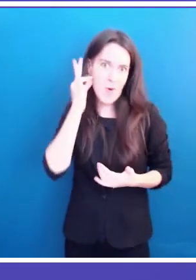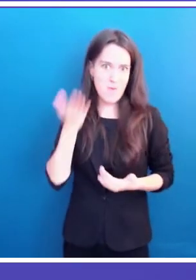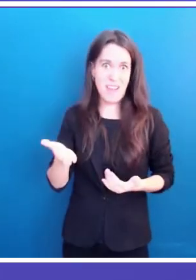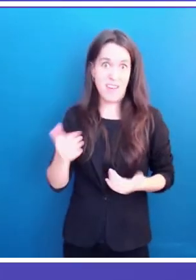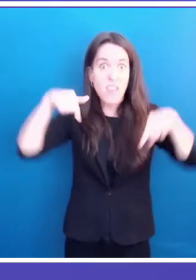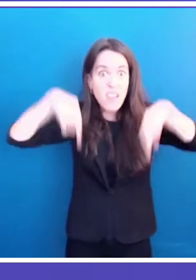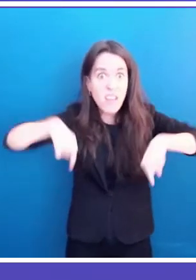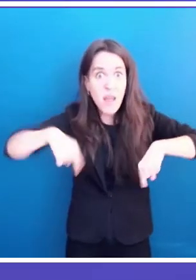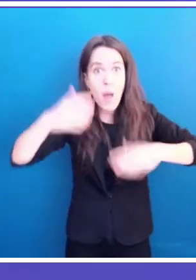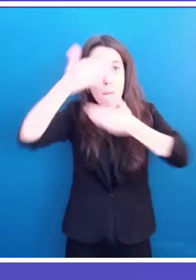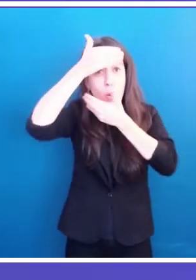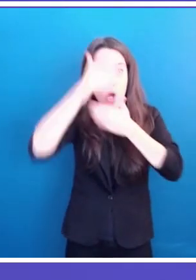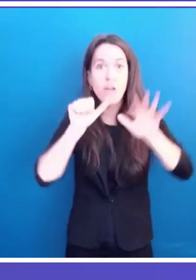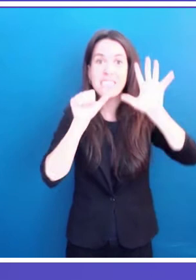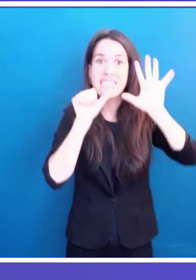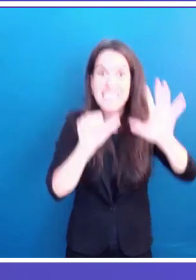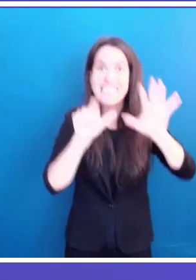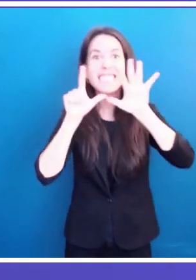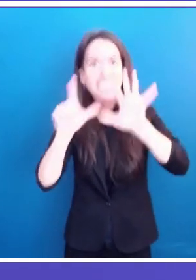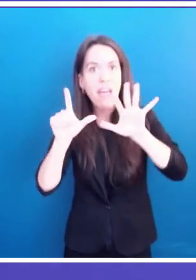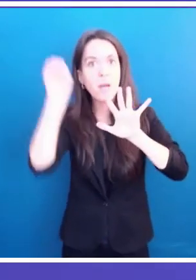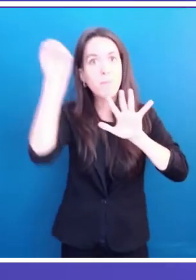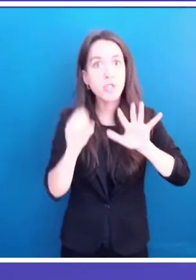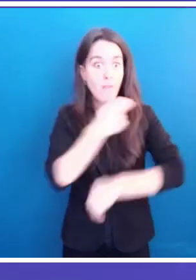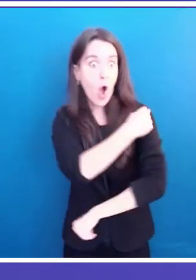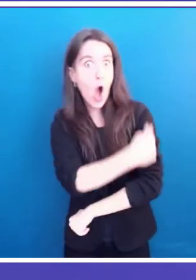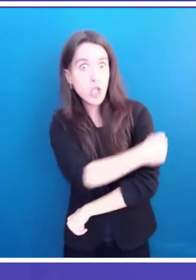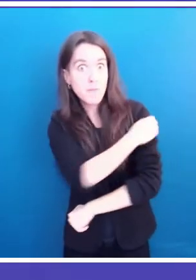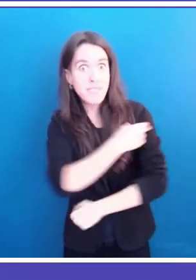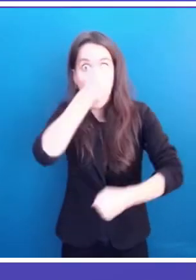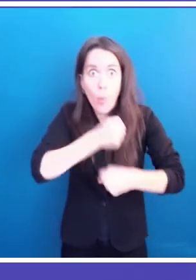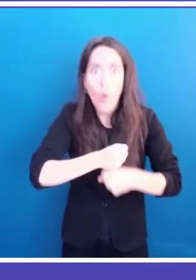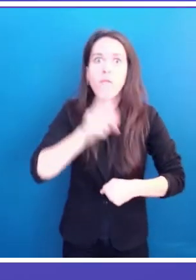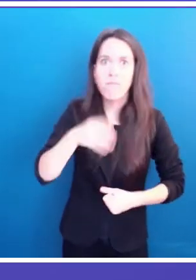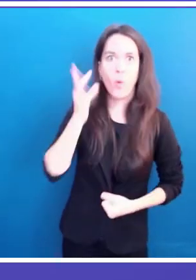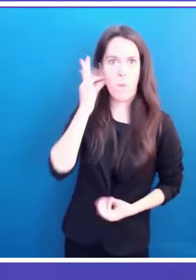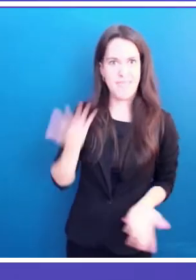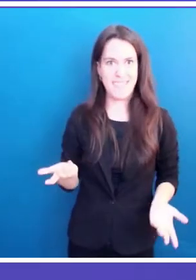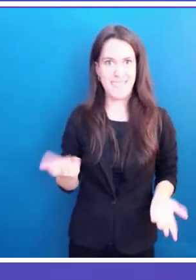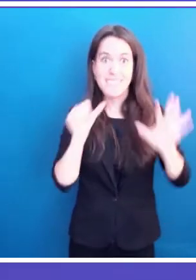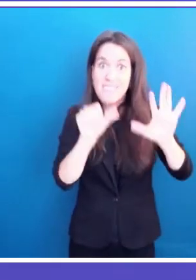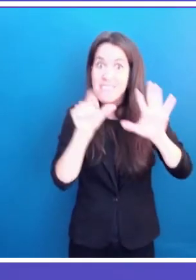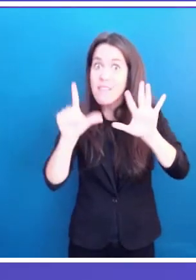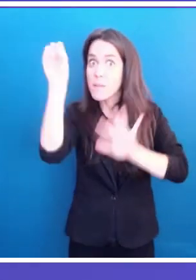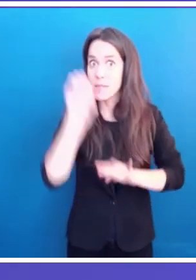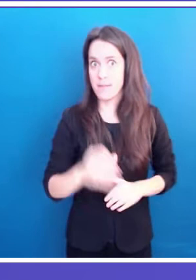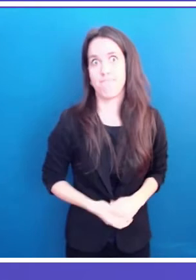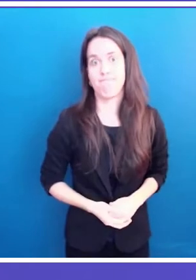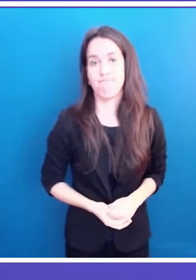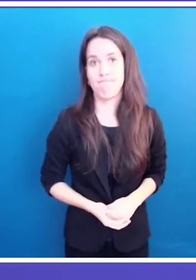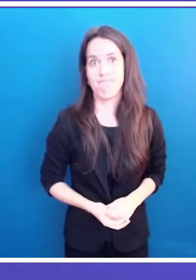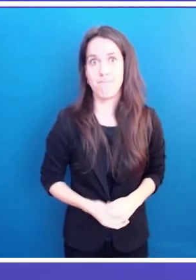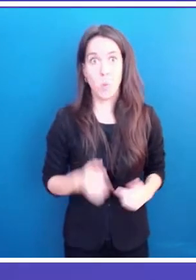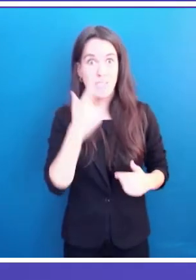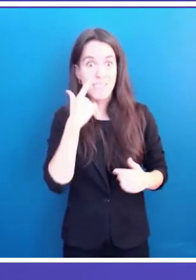في الطاقم الطبي، وكل العاملات عاملات تنظيف في المشافي دائما